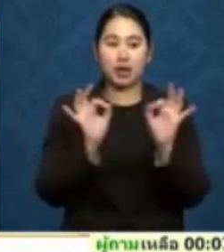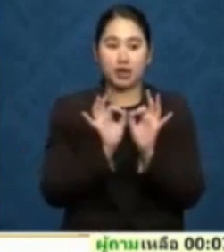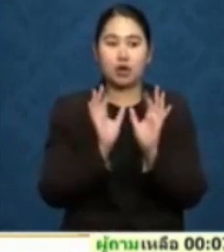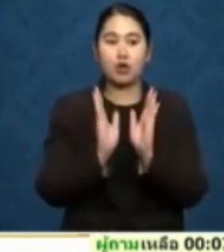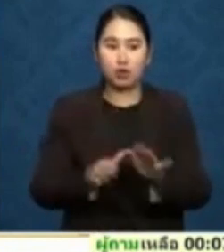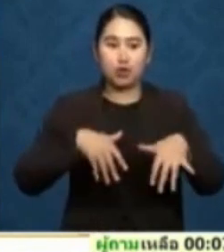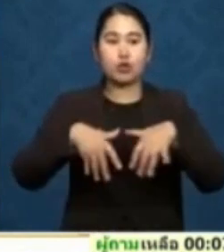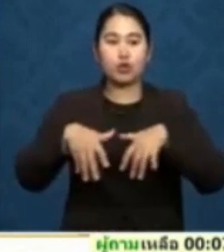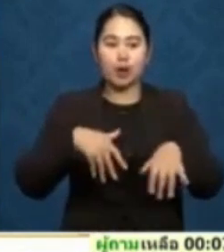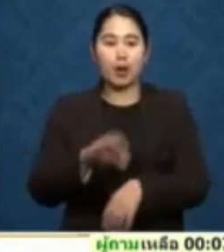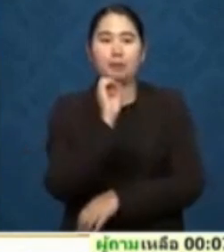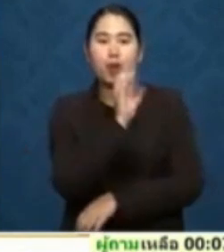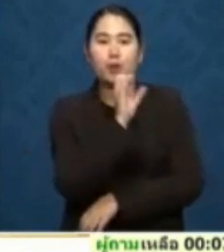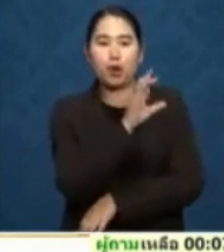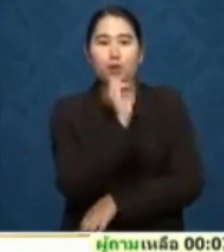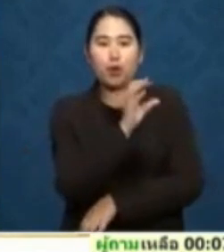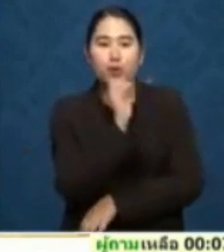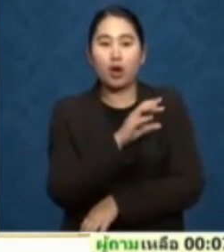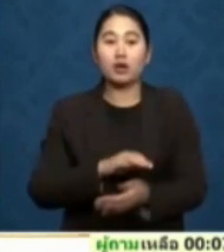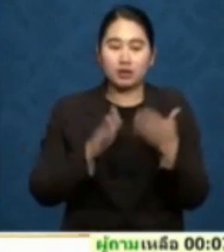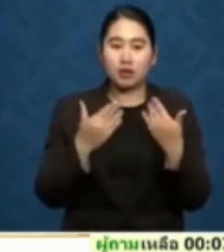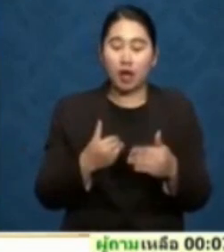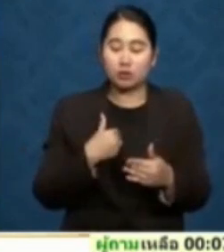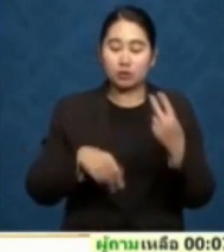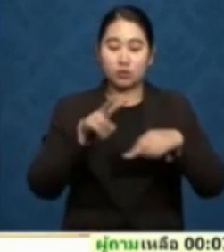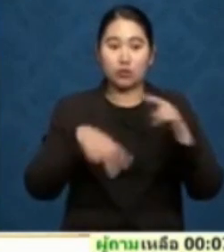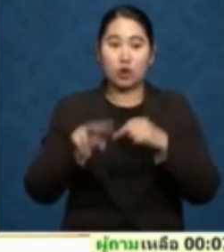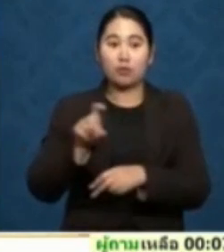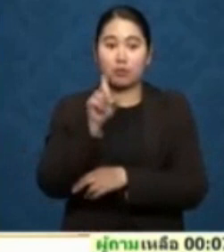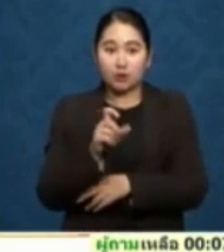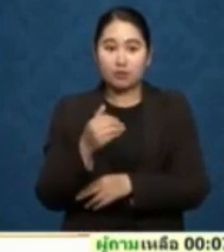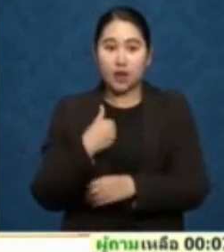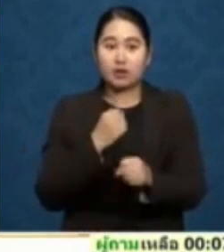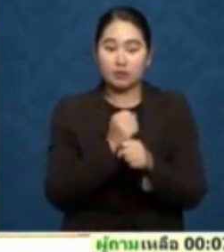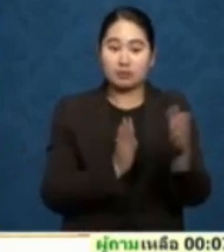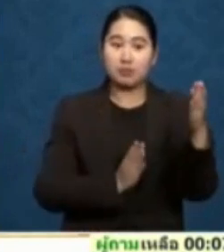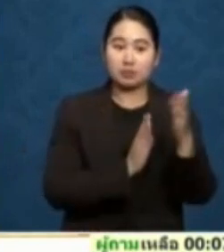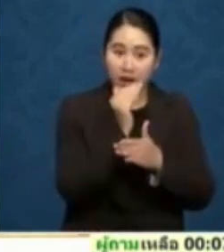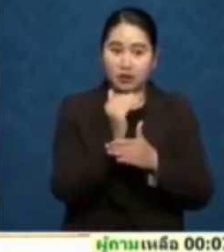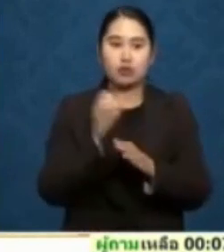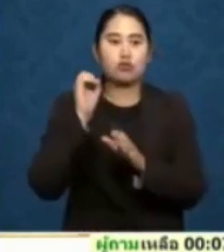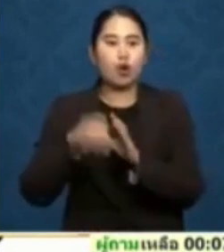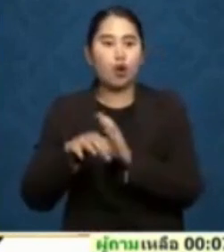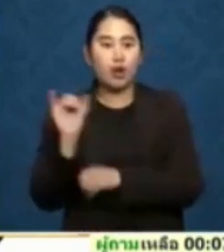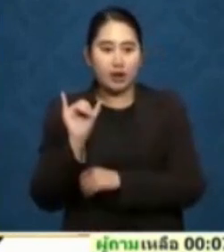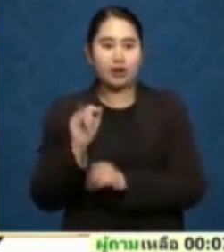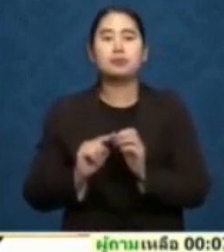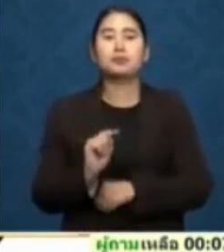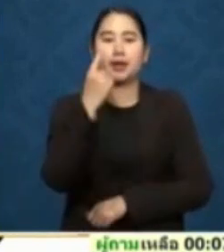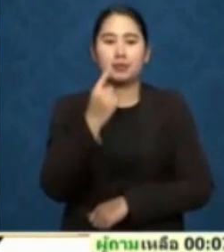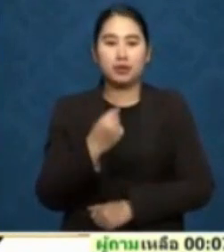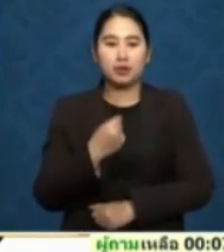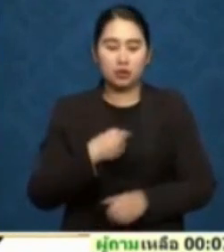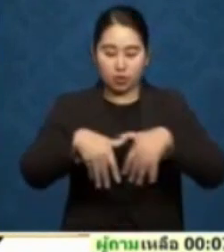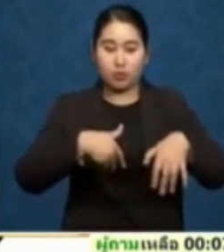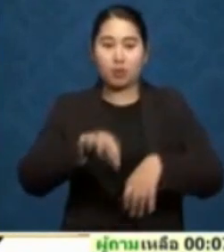ไปกี่ครั้งเนี่ยท่านได้มีการติดตามตรวจสอบไหมครับว่ามีเรื่องใดสำเร็จไปแล้วบ้าง ค่เรื่องเริ่มต้นเลยครับแค่ประชาชนจะไปเข้าแ